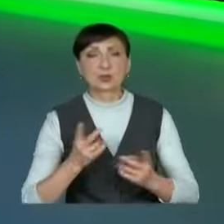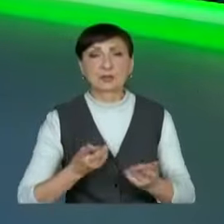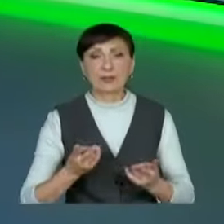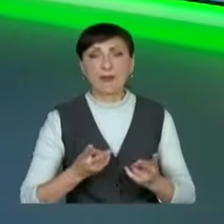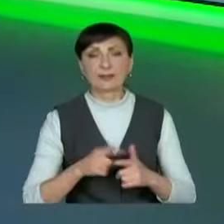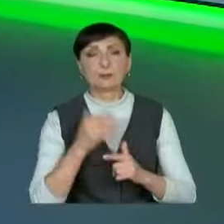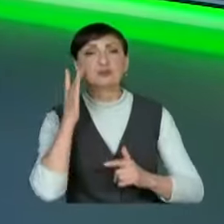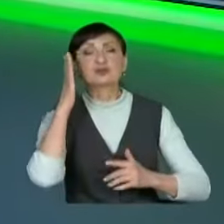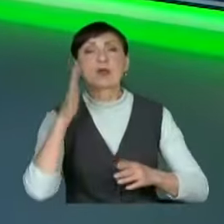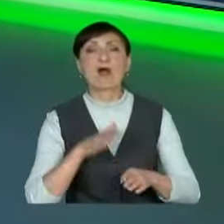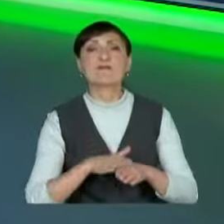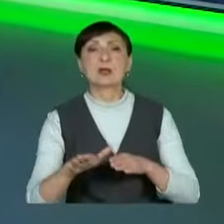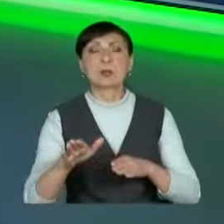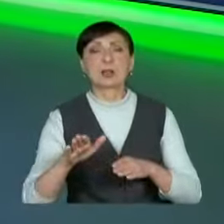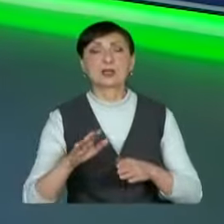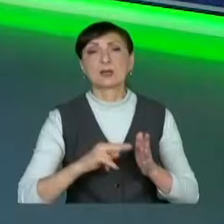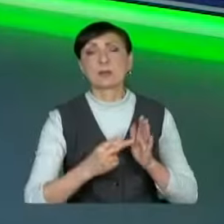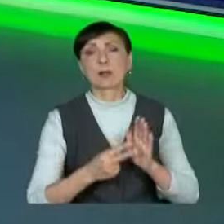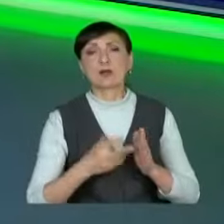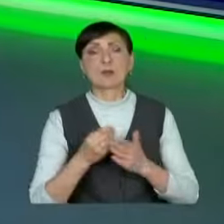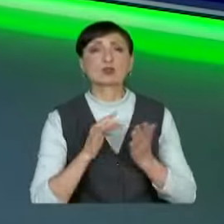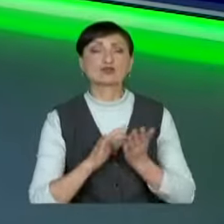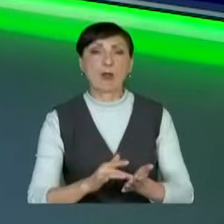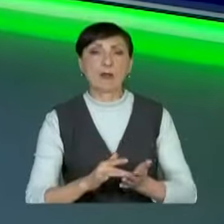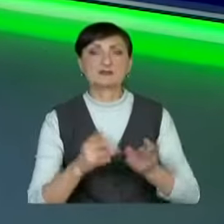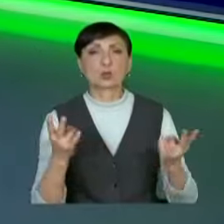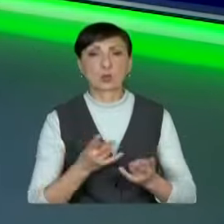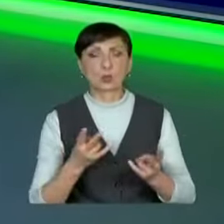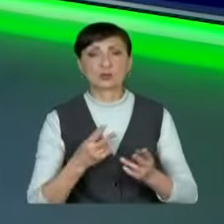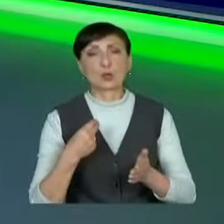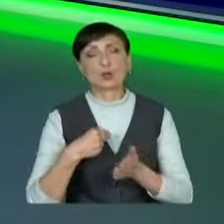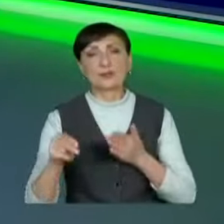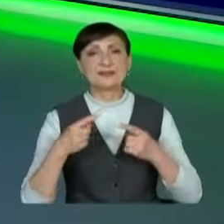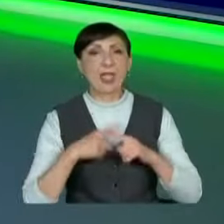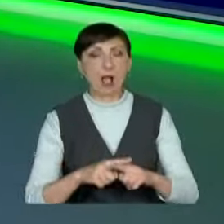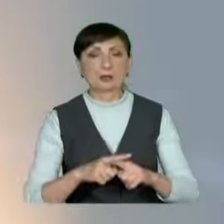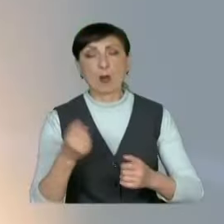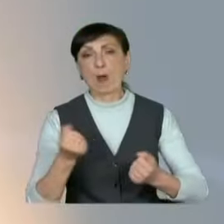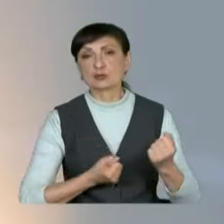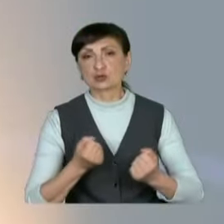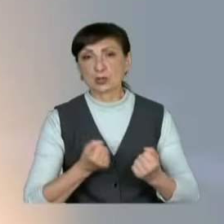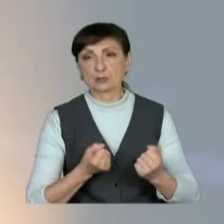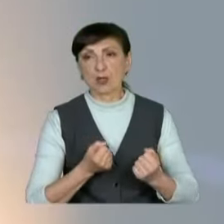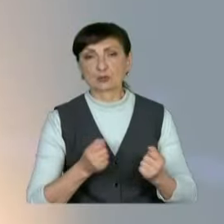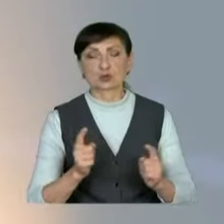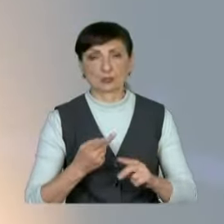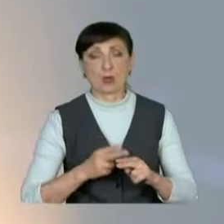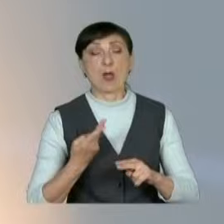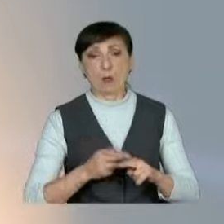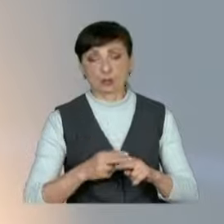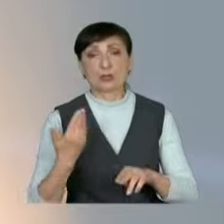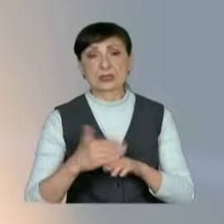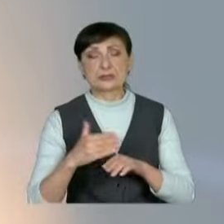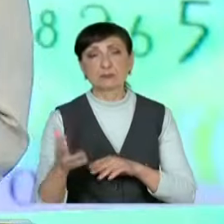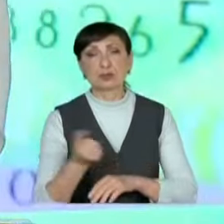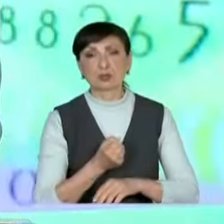какой-то мечты или каких-то целей, путешествовать или купить бытовую технику, или машину, такого плана. А